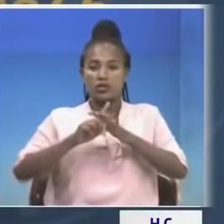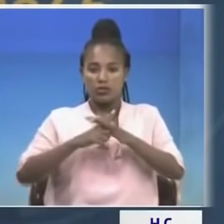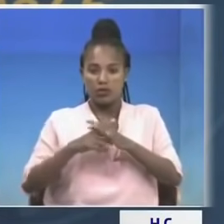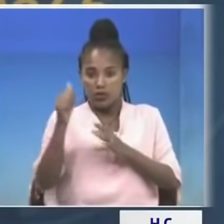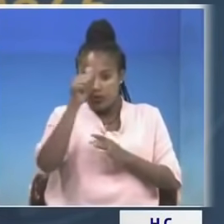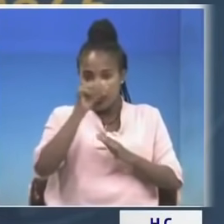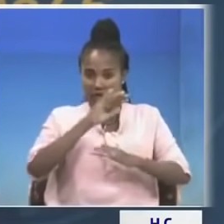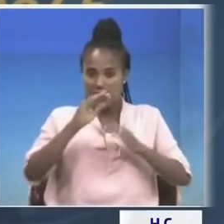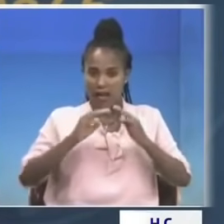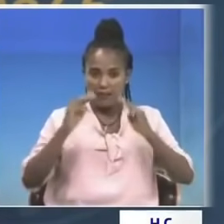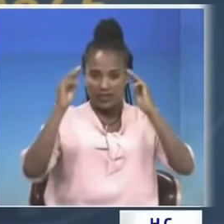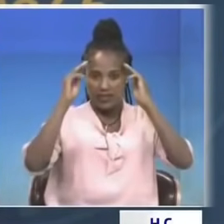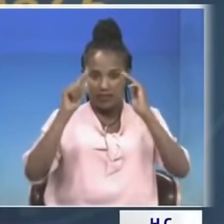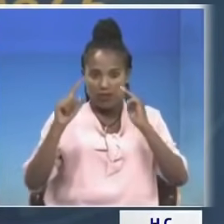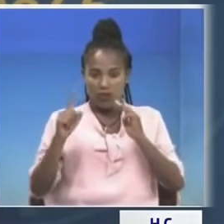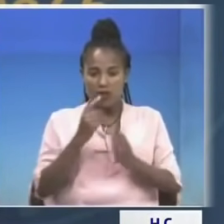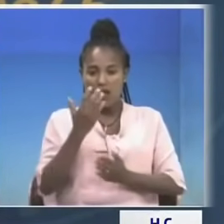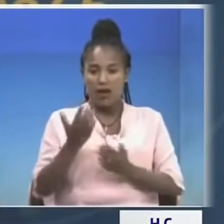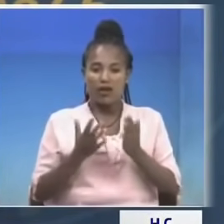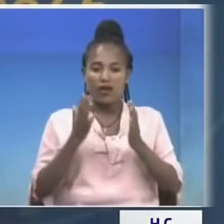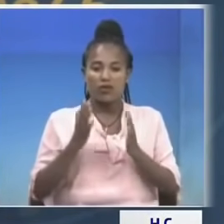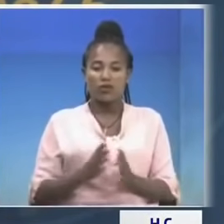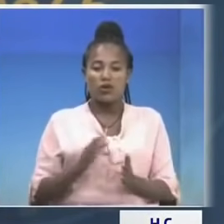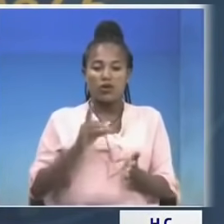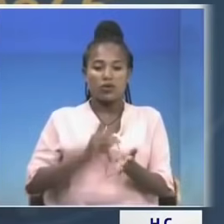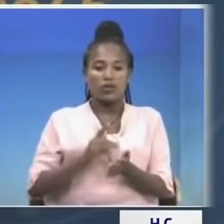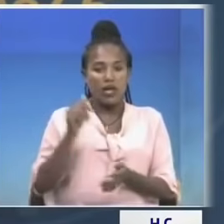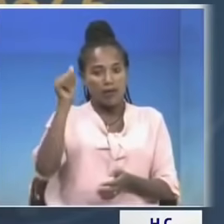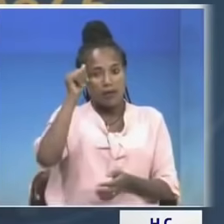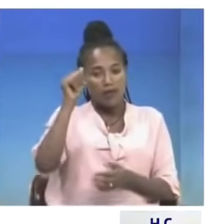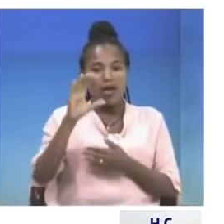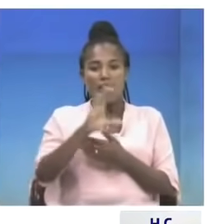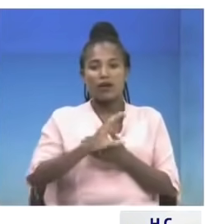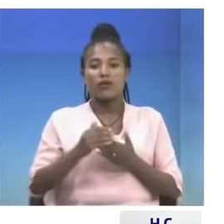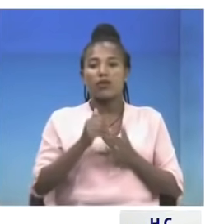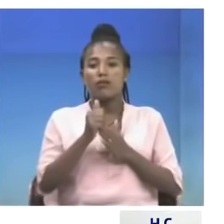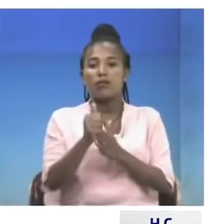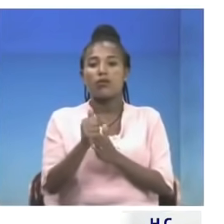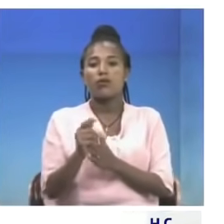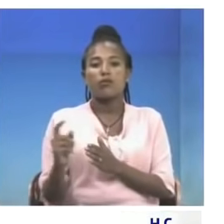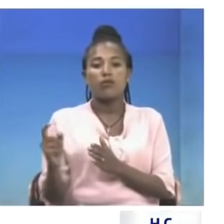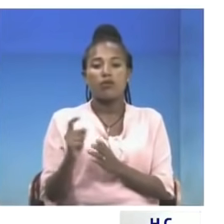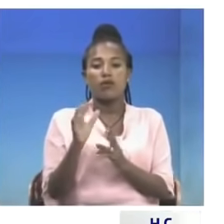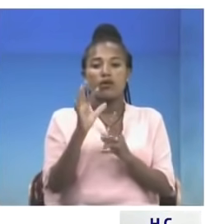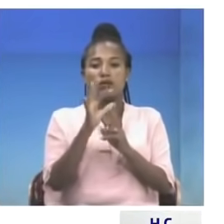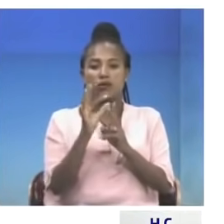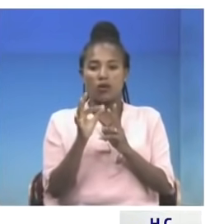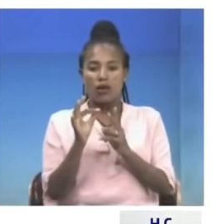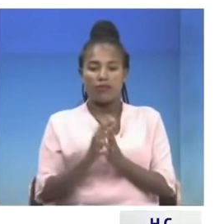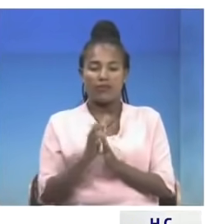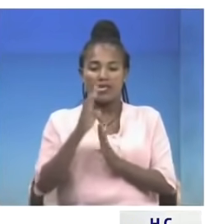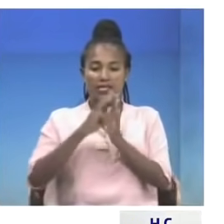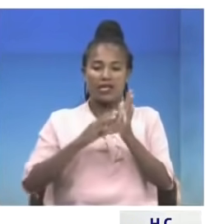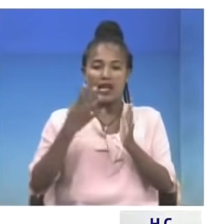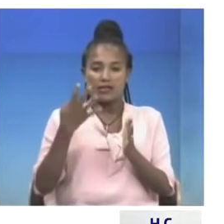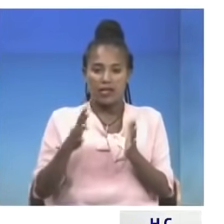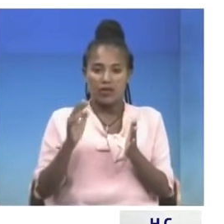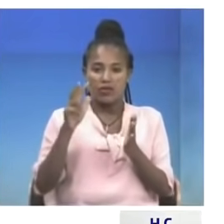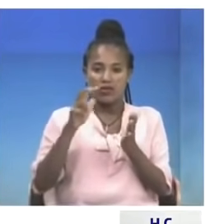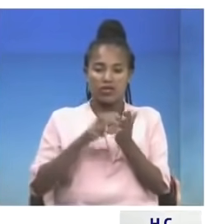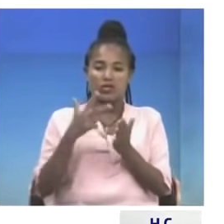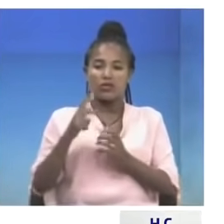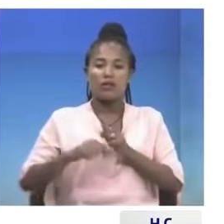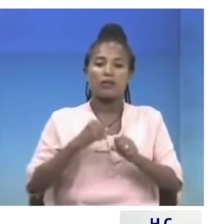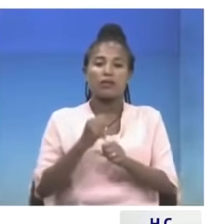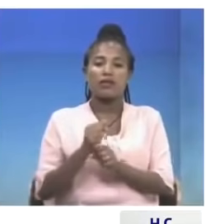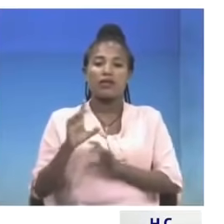የኢትዮጵያ ጠቅላይ ሚኒስትር በመሆን ያገለገሉት ዶክተር አብይ አህመድ የሀገሪቱ መሪ በመሆን ተመርጠዋል። ሰኔ 14 ቀን 2013